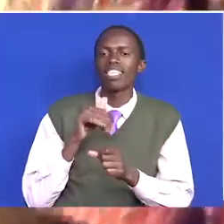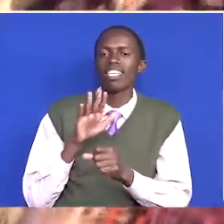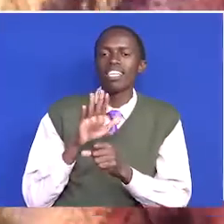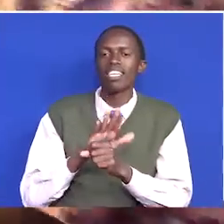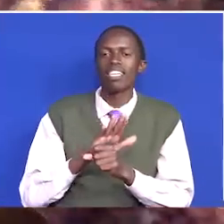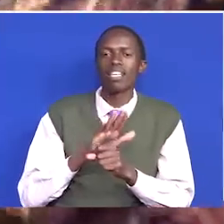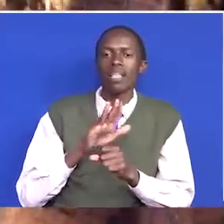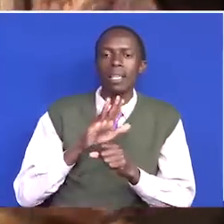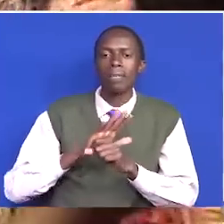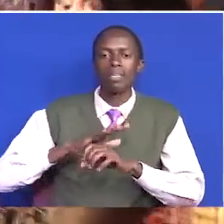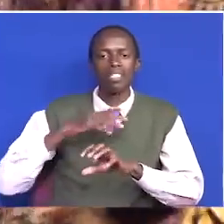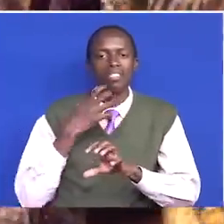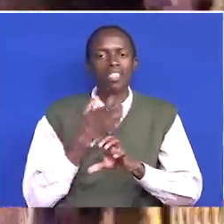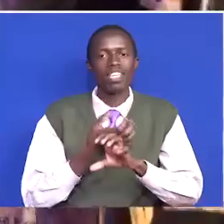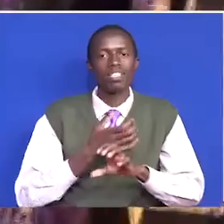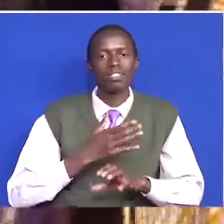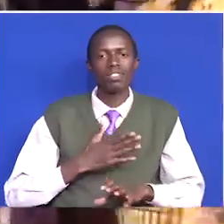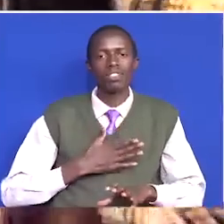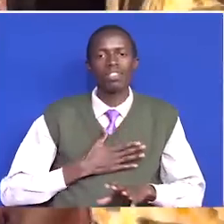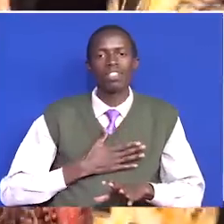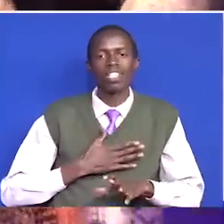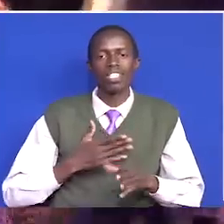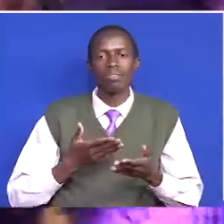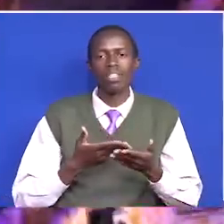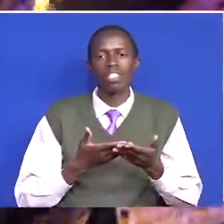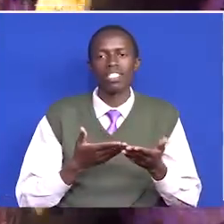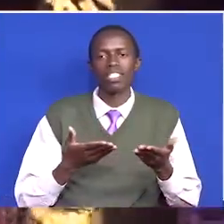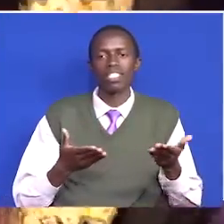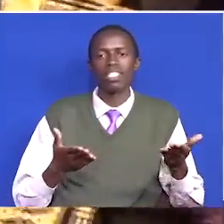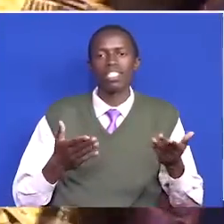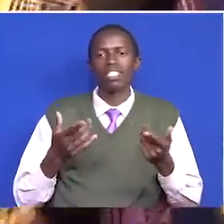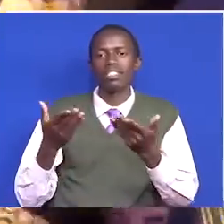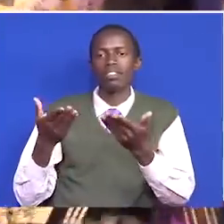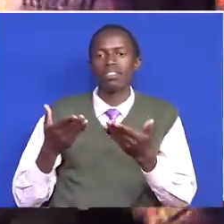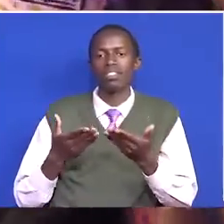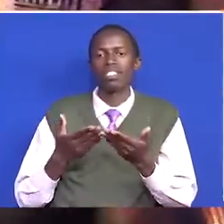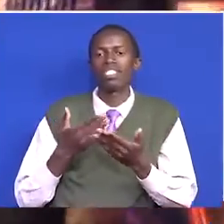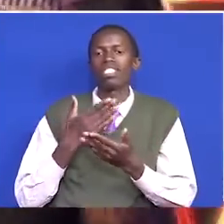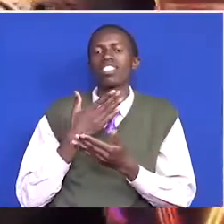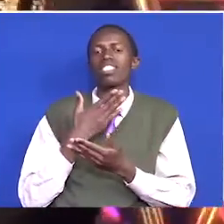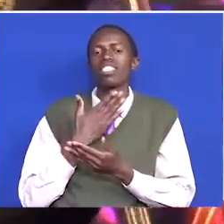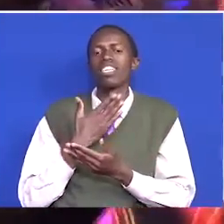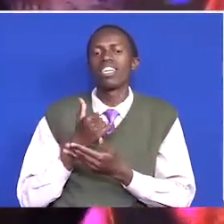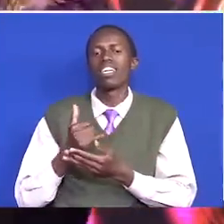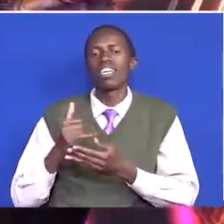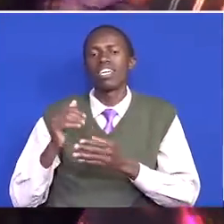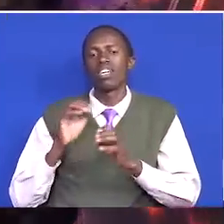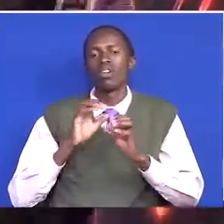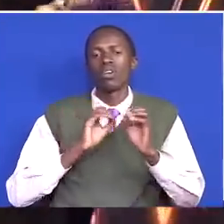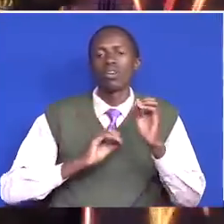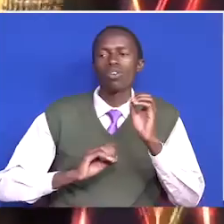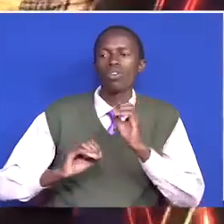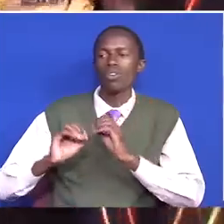Nakutamani. Jiwe langu. Jiwe langu. Natamani. Mimi, mimi. Nakuhitaji sana.